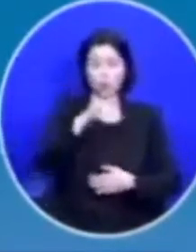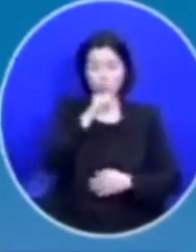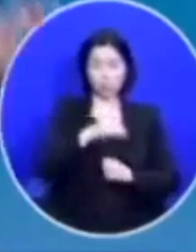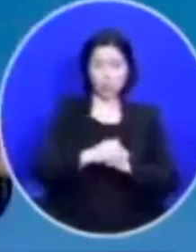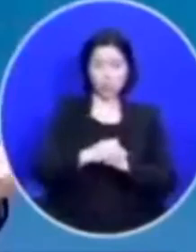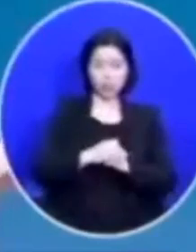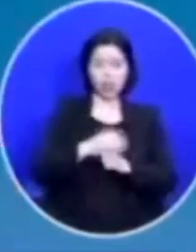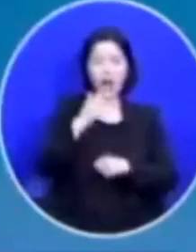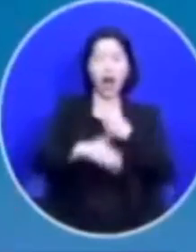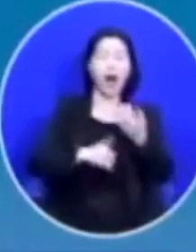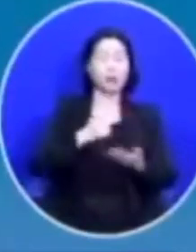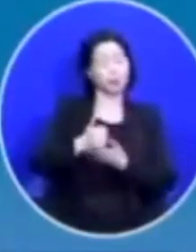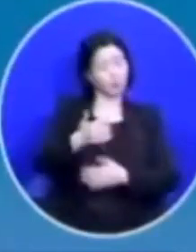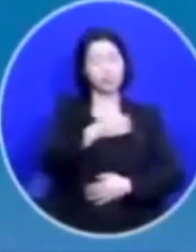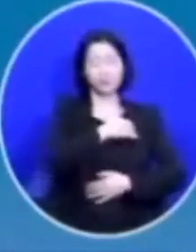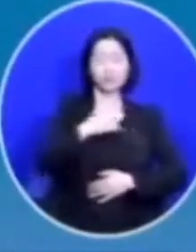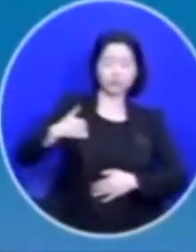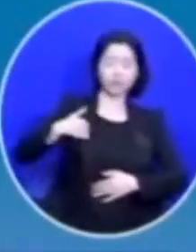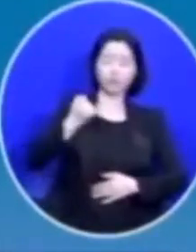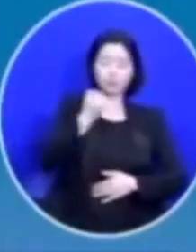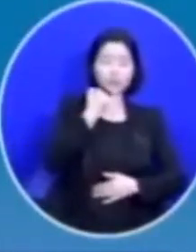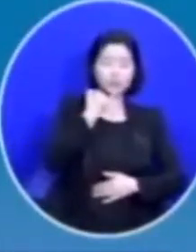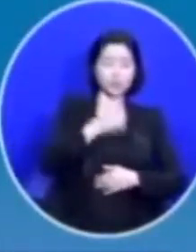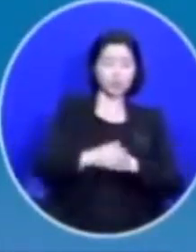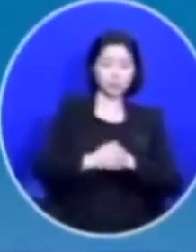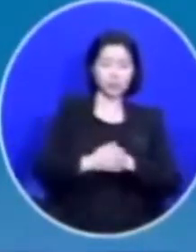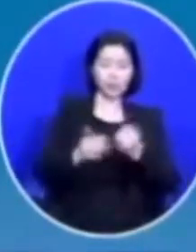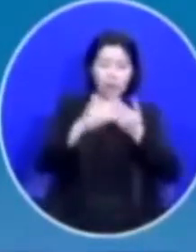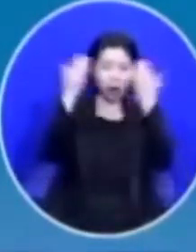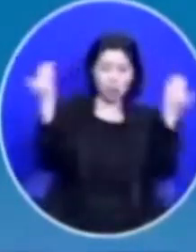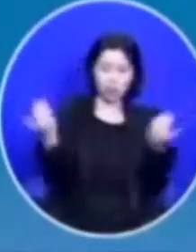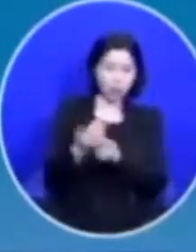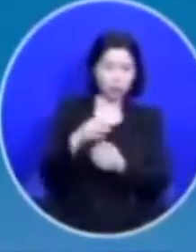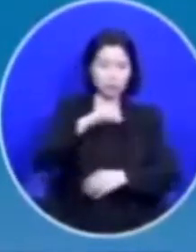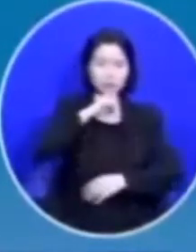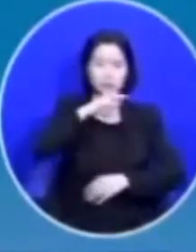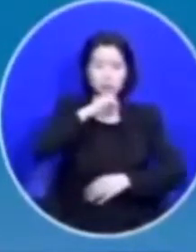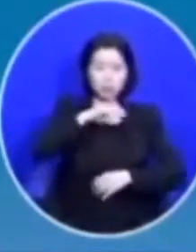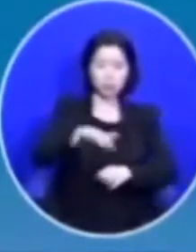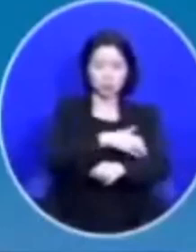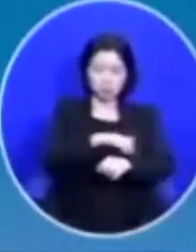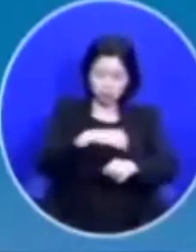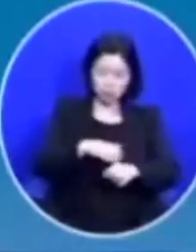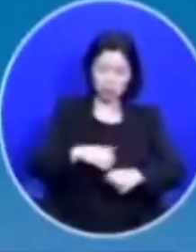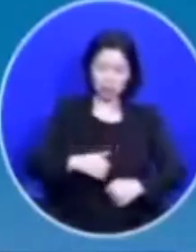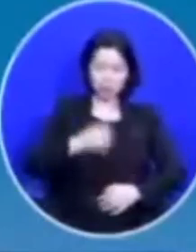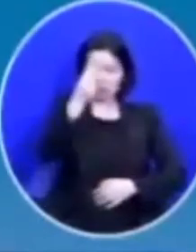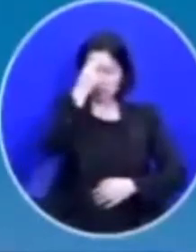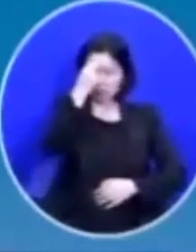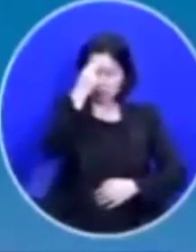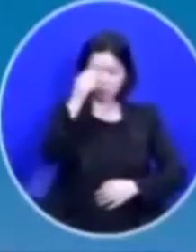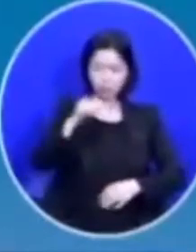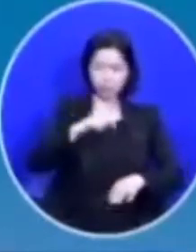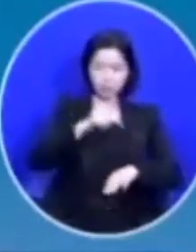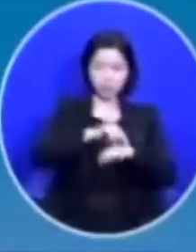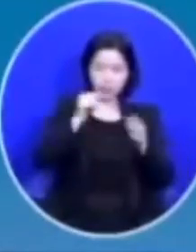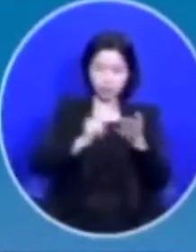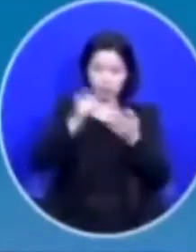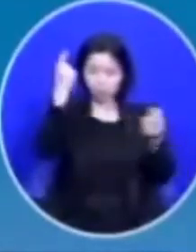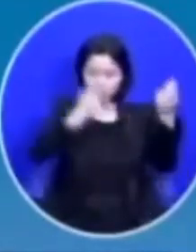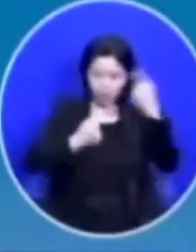하나님 충분합니다 그 다음에 모든 불평 염력 짜 정 마음에 상처